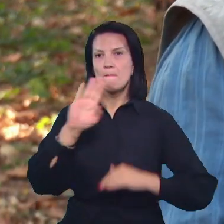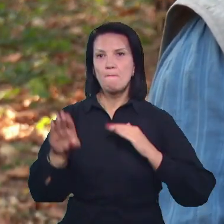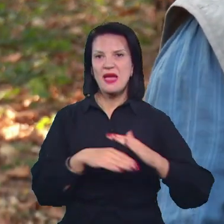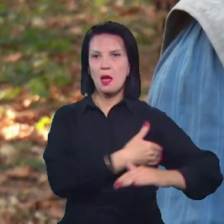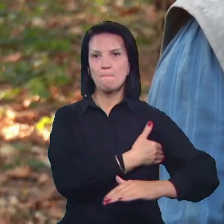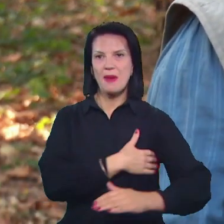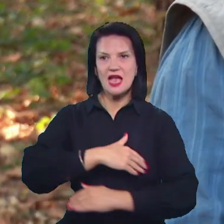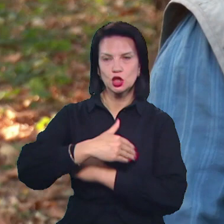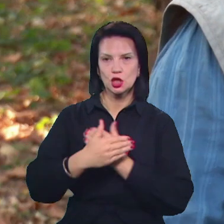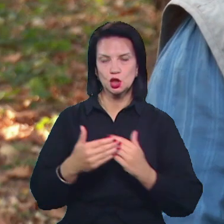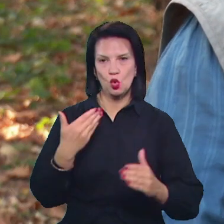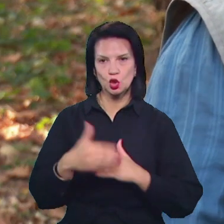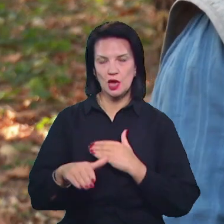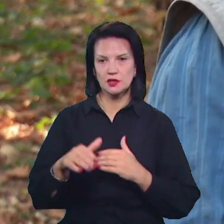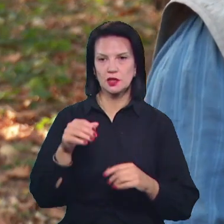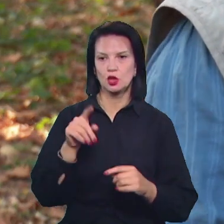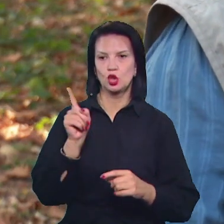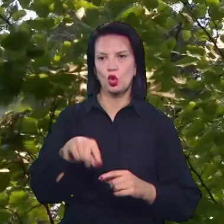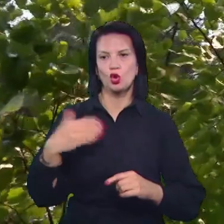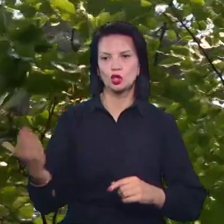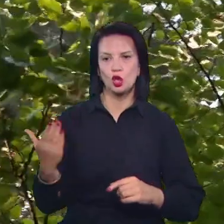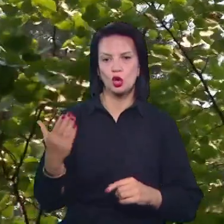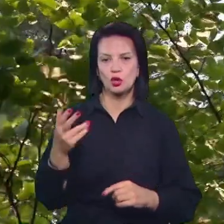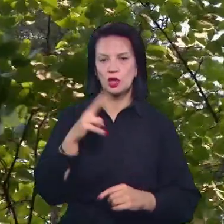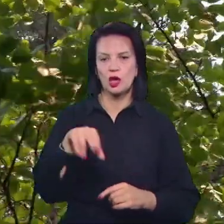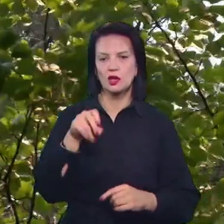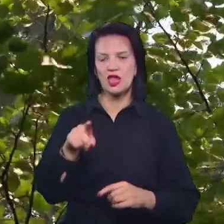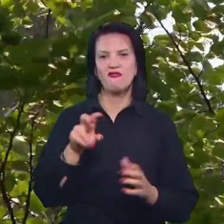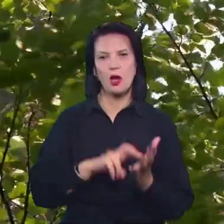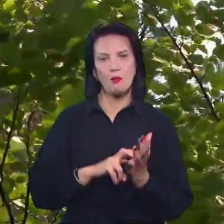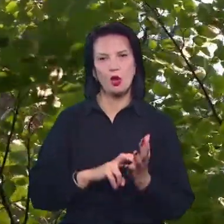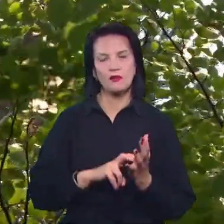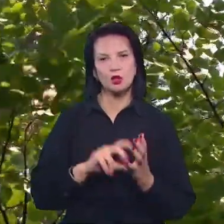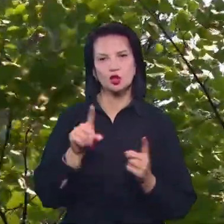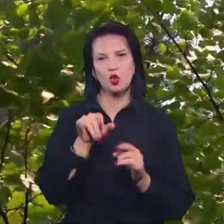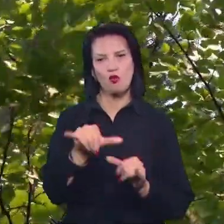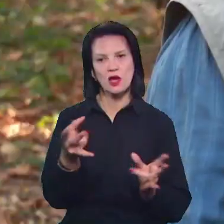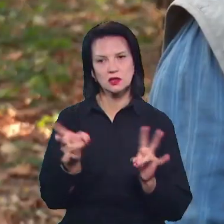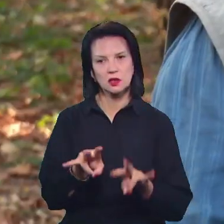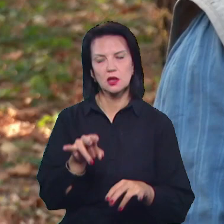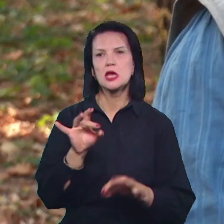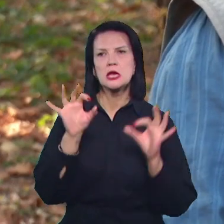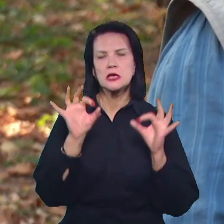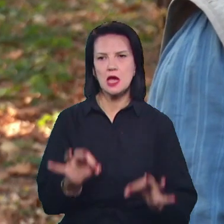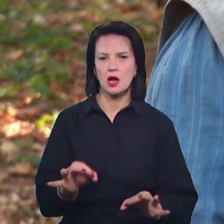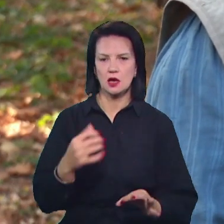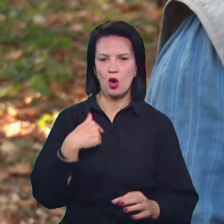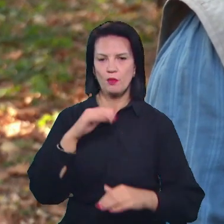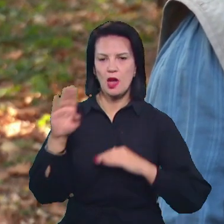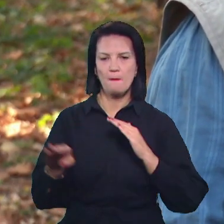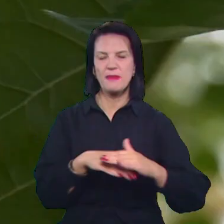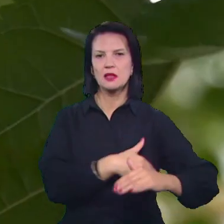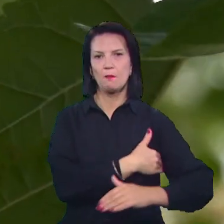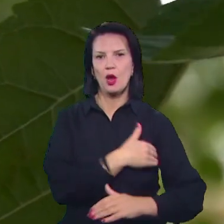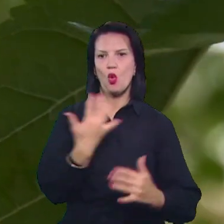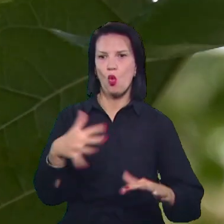частину тої сторони, де ви боїтеся, що у вас то сталося. От. І якраз в мене підмишечній стороні було вже